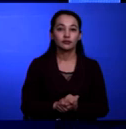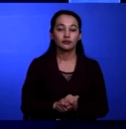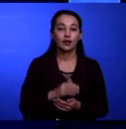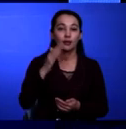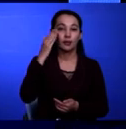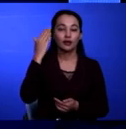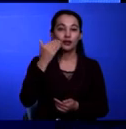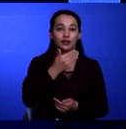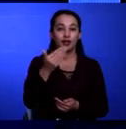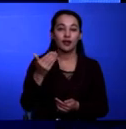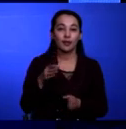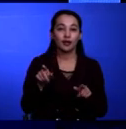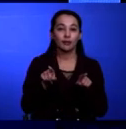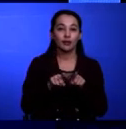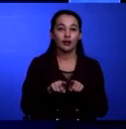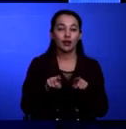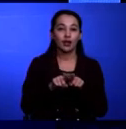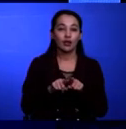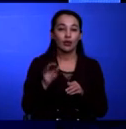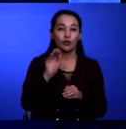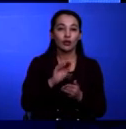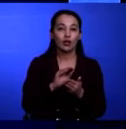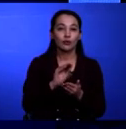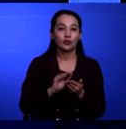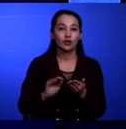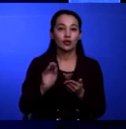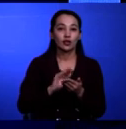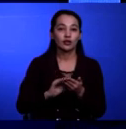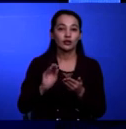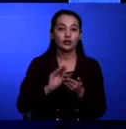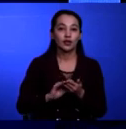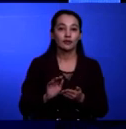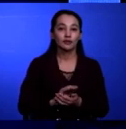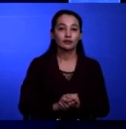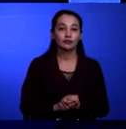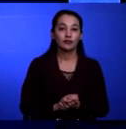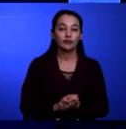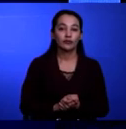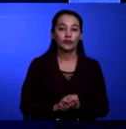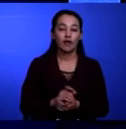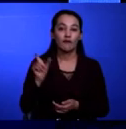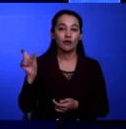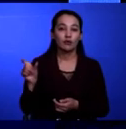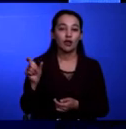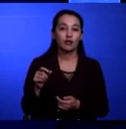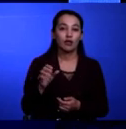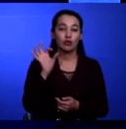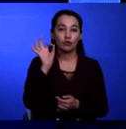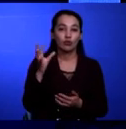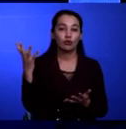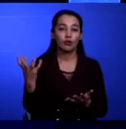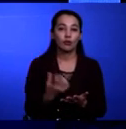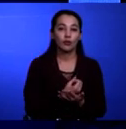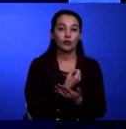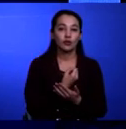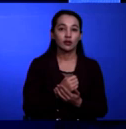Barakalla. Siz ham ushbu qo'shimchalarni qo'ygan bo'lsangiz va shaxs sonni to'g'ri topgan bo'lsangiz.